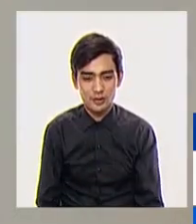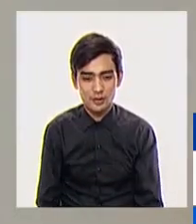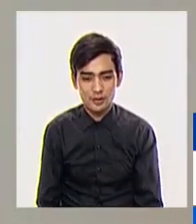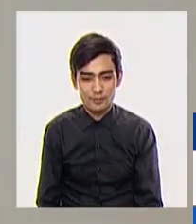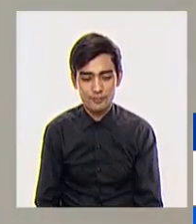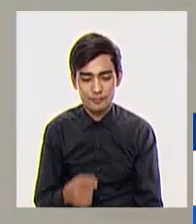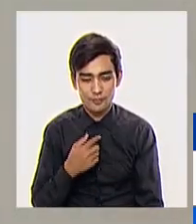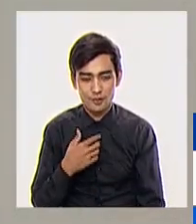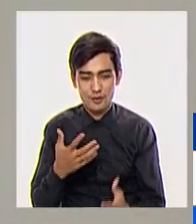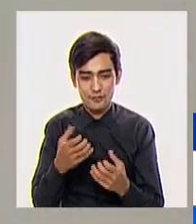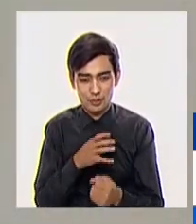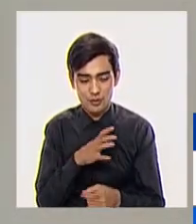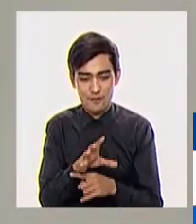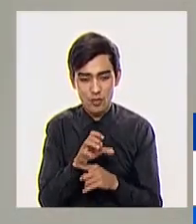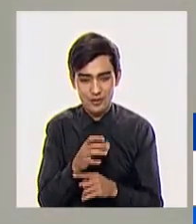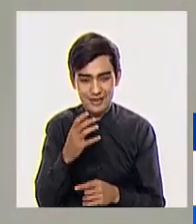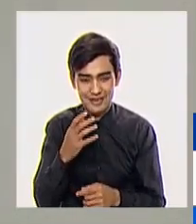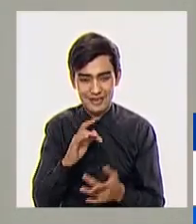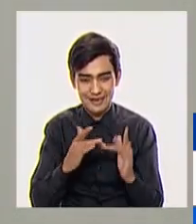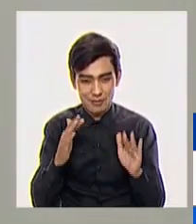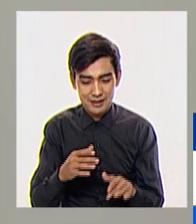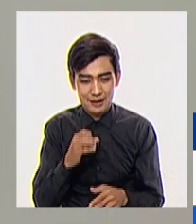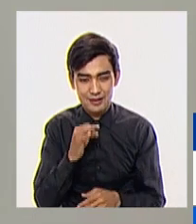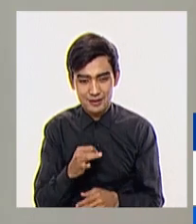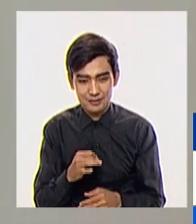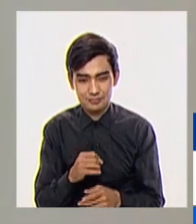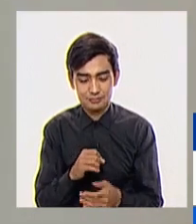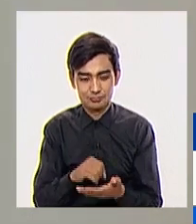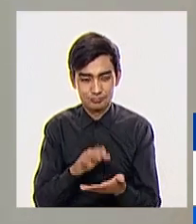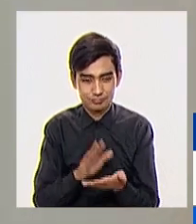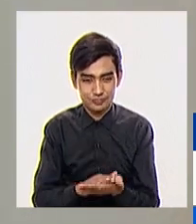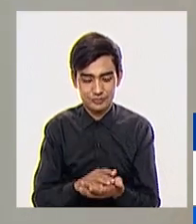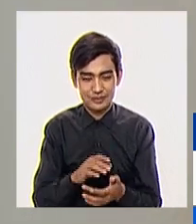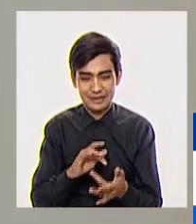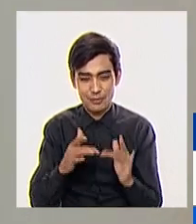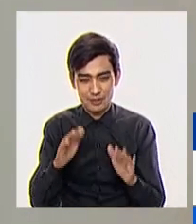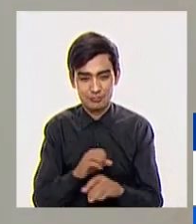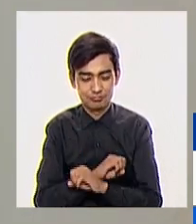Я взяла фото в интернете и разместила ролик